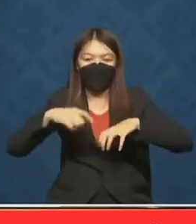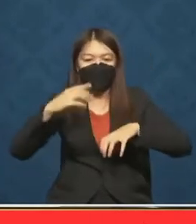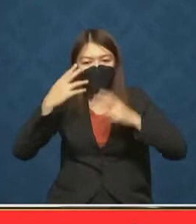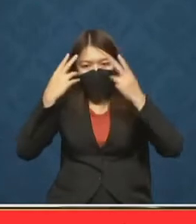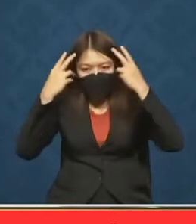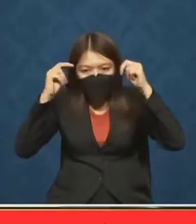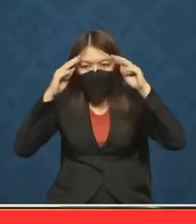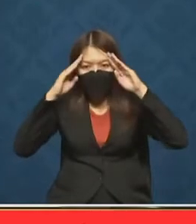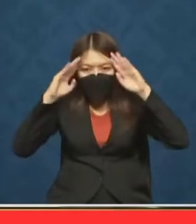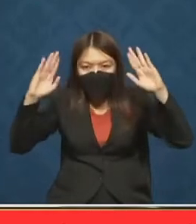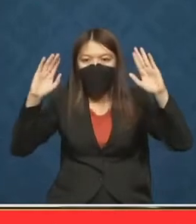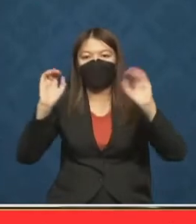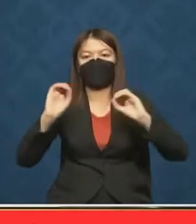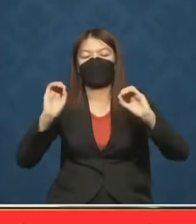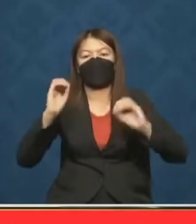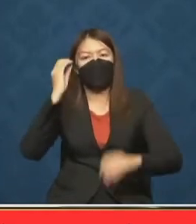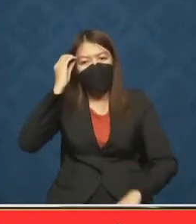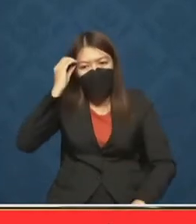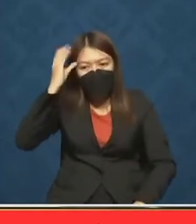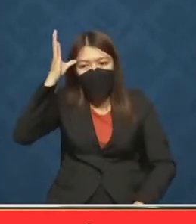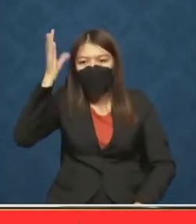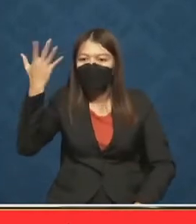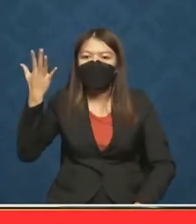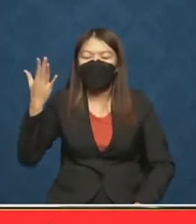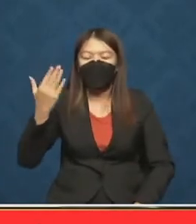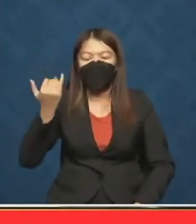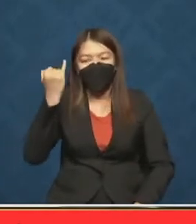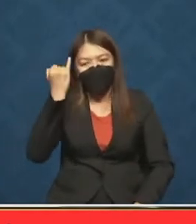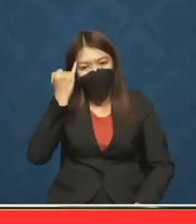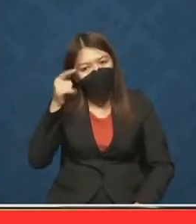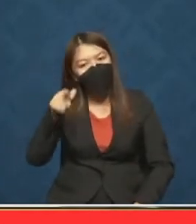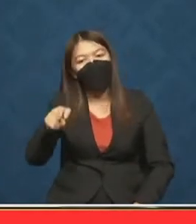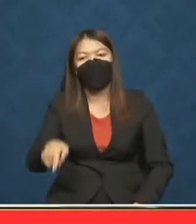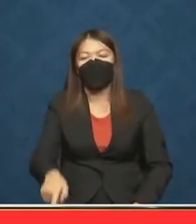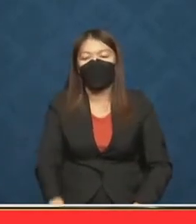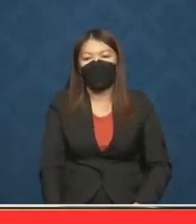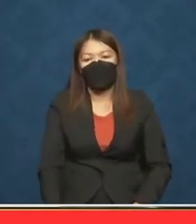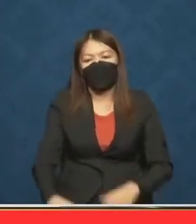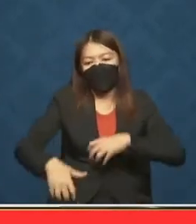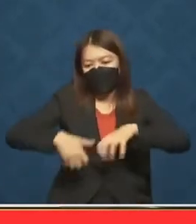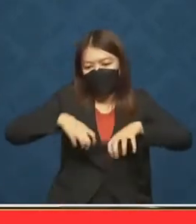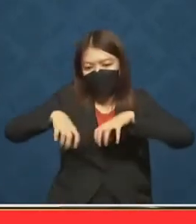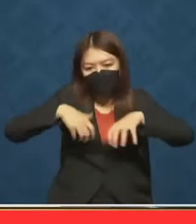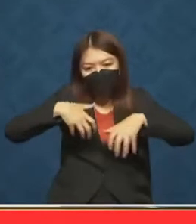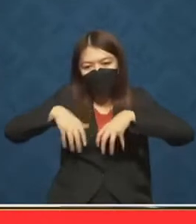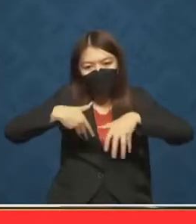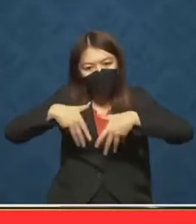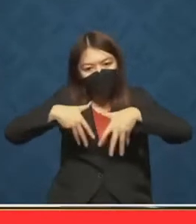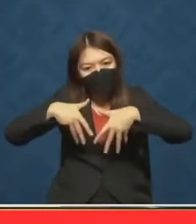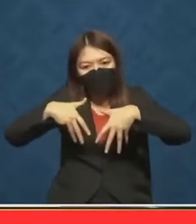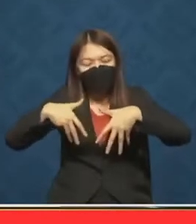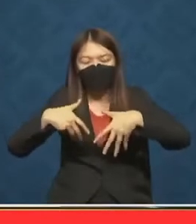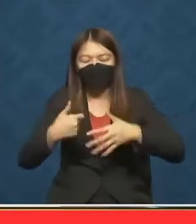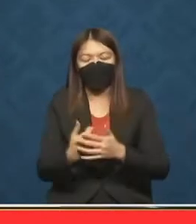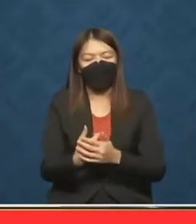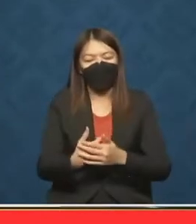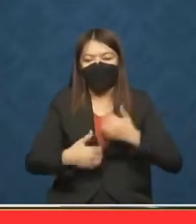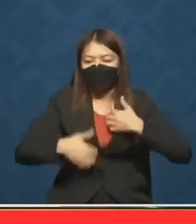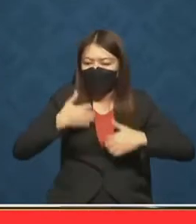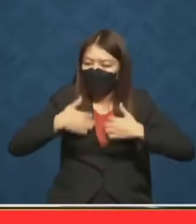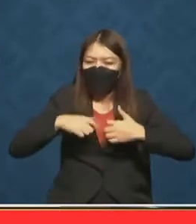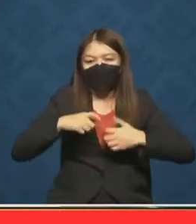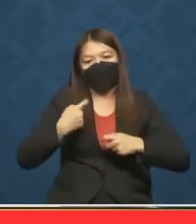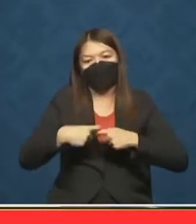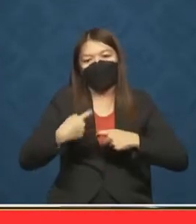ไม่มีประสบประการท่ไม่มีความรู้ท่านปึกประชาชนจงอยากจะ ยากจน ลงุก วน ทุก วั ทั่ว ทั้ง ประเทศ